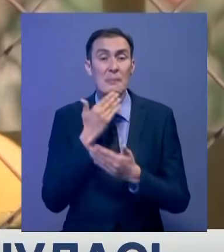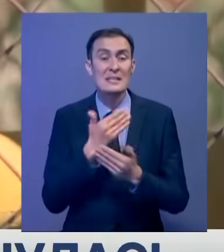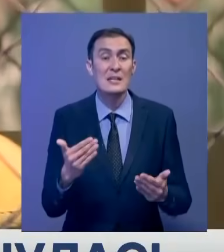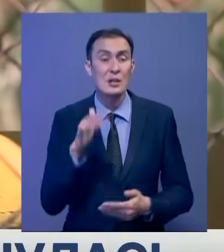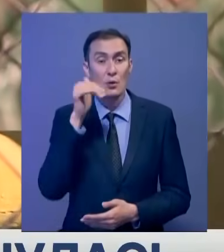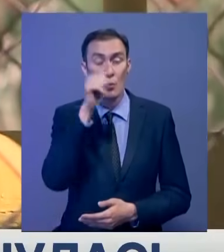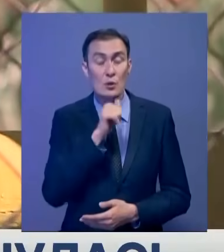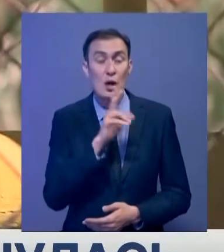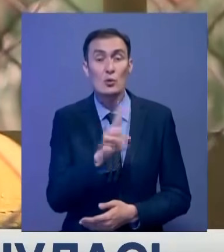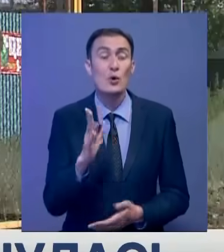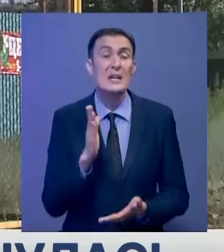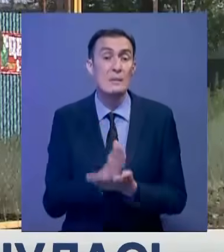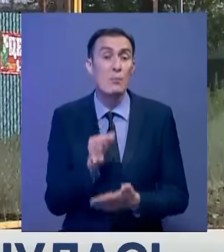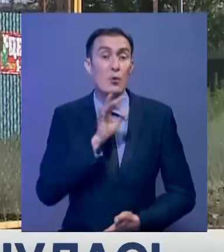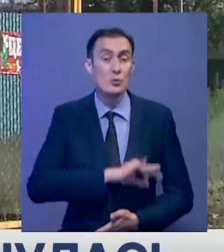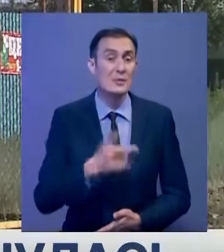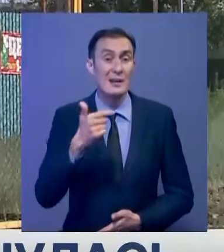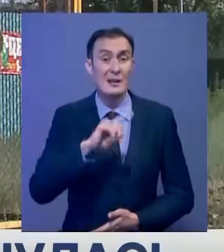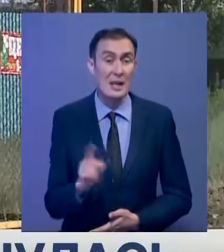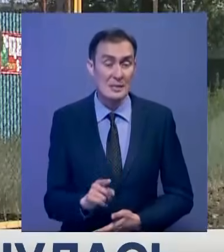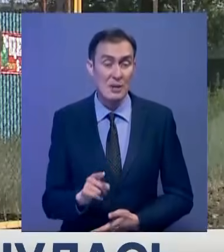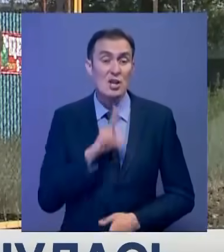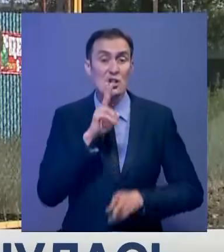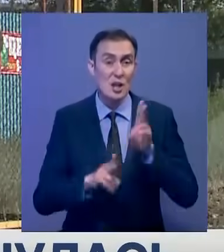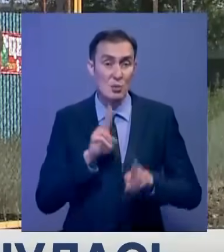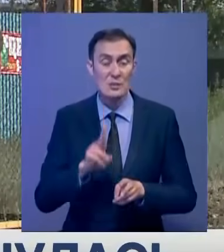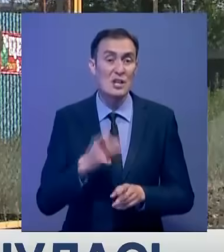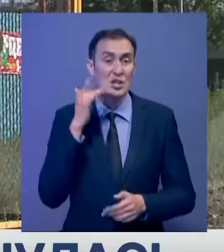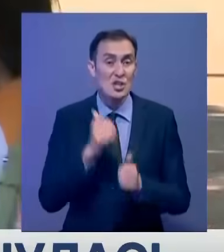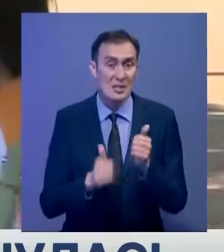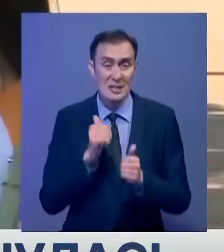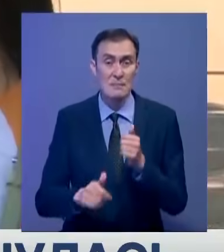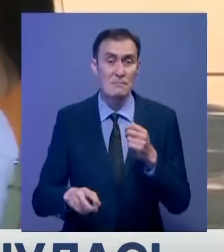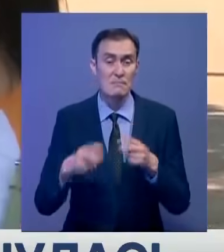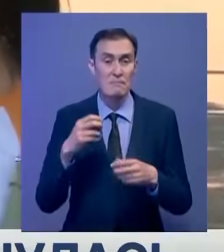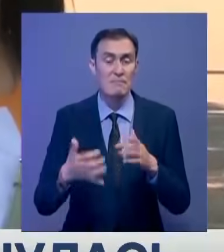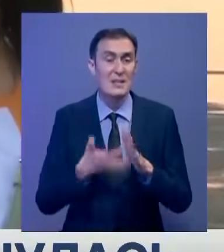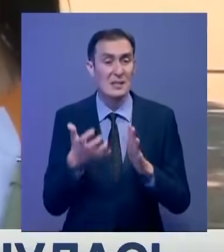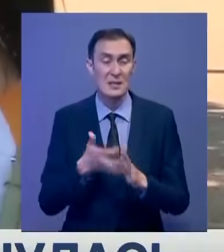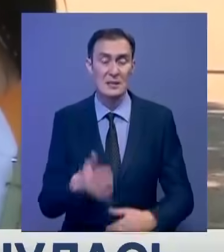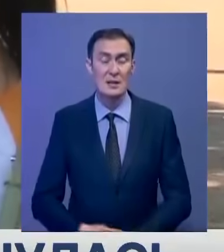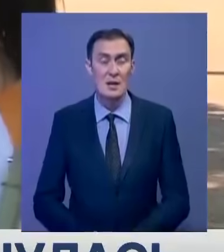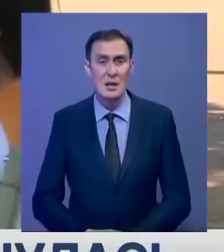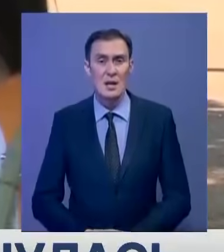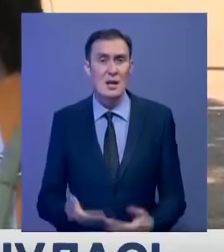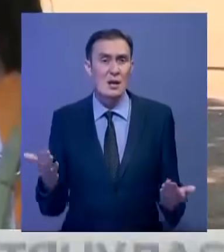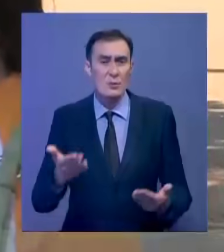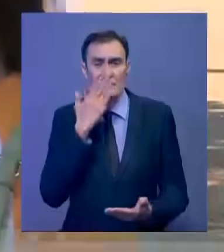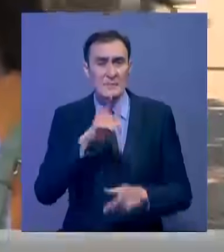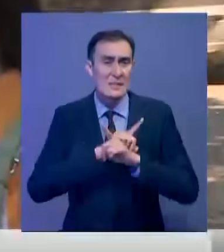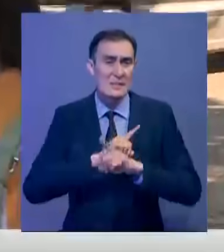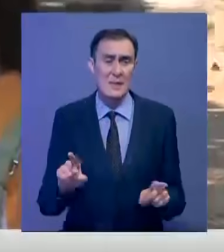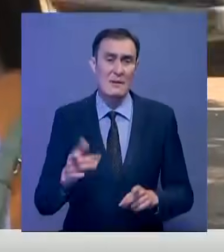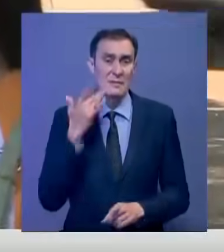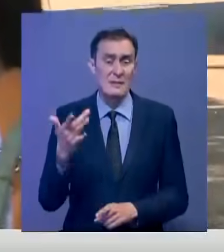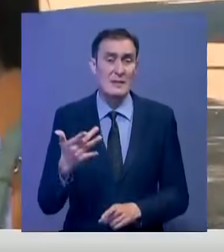последние годы. А те, кто уже пользуется голубым топливом, жалуются на частые перебои. Какой-то неприятный запах все время